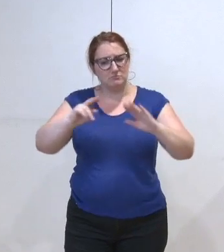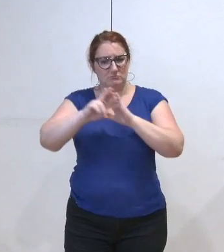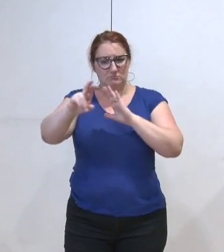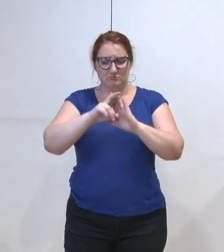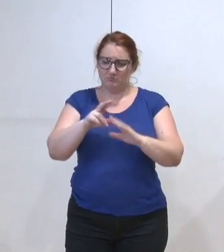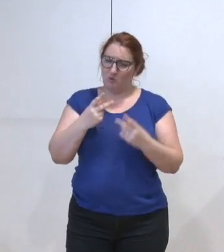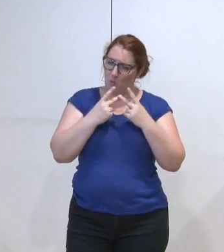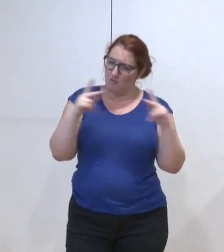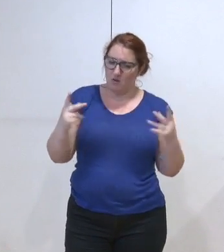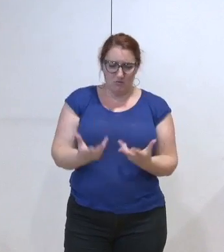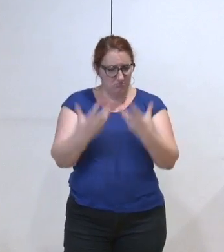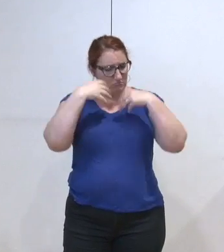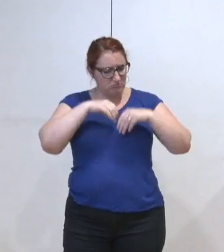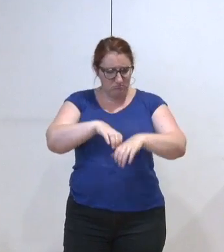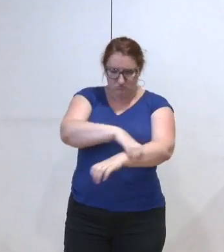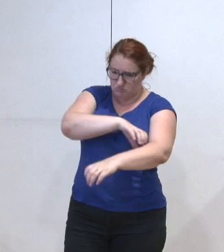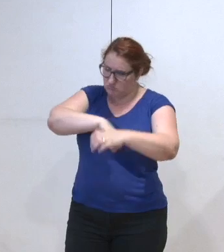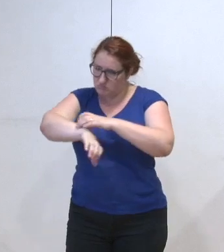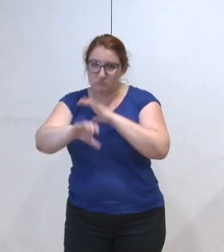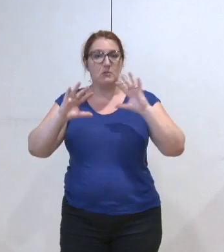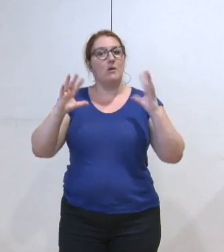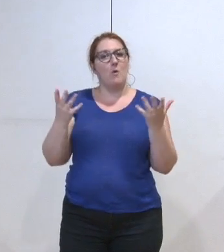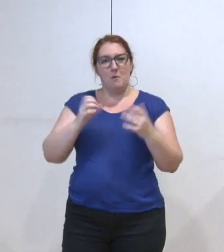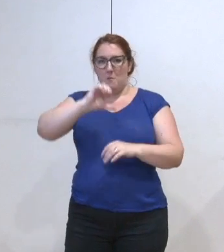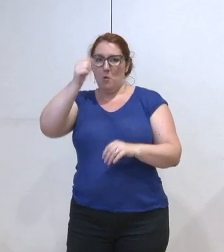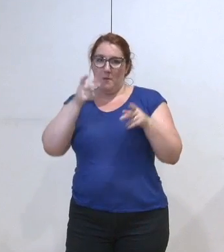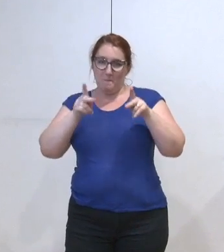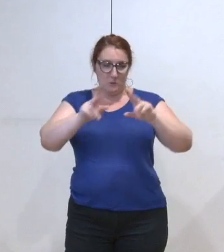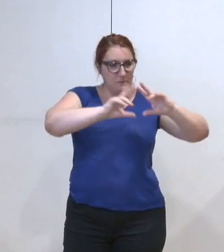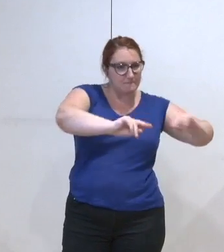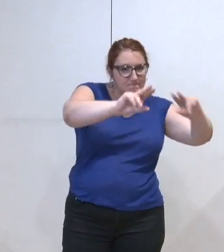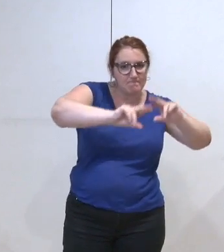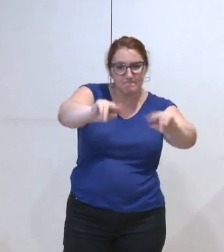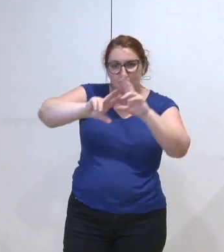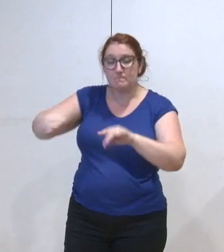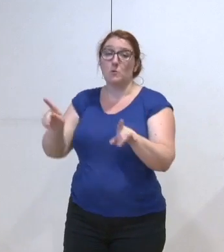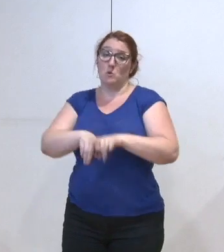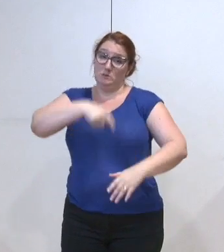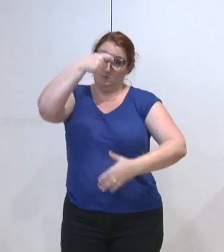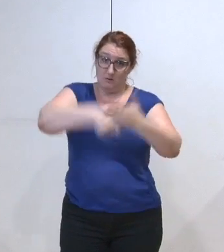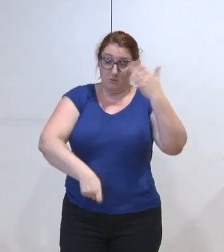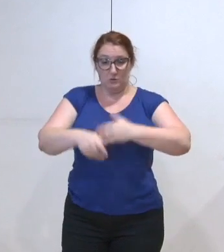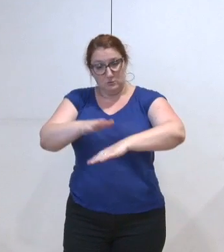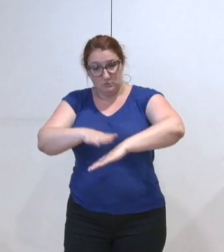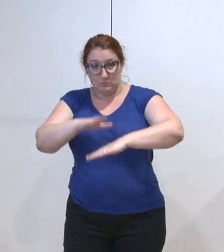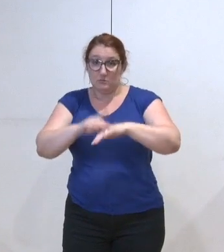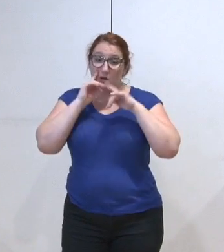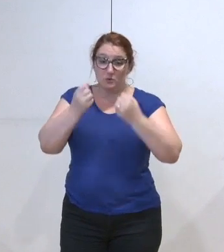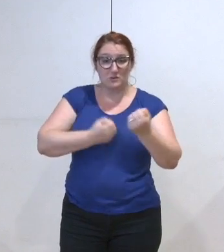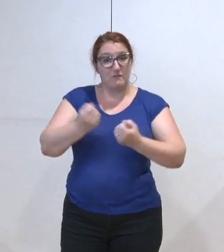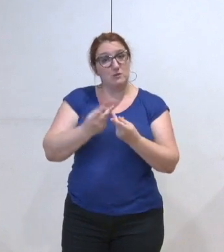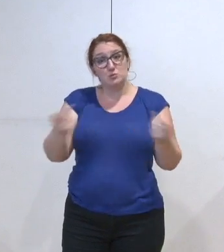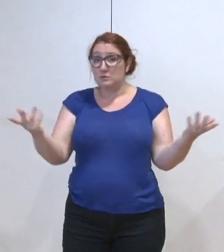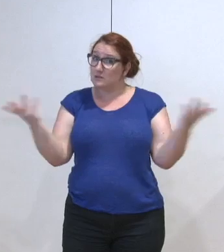ville en menant ces actions de pédagogie de verbalisation également en expliquant également ce qu'est le service public en nous